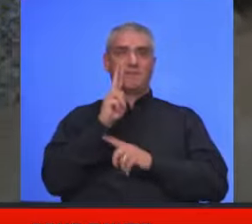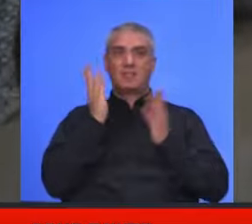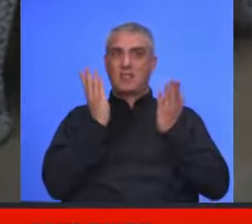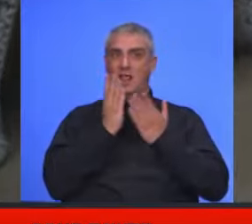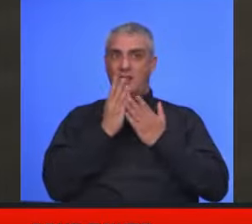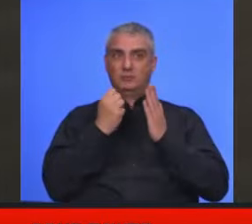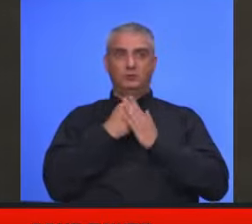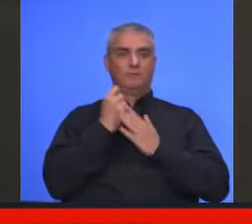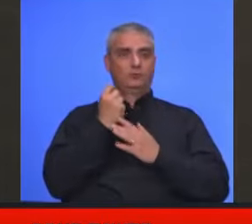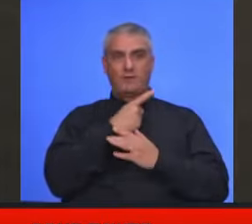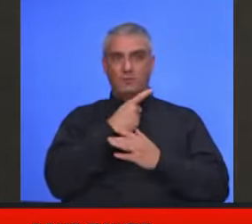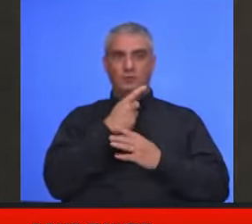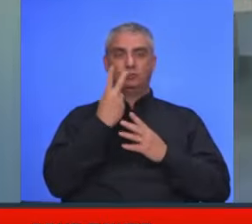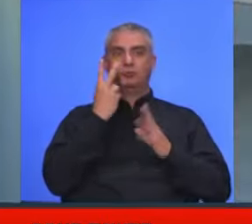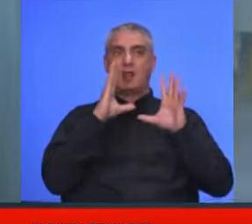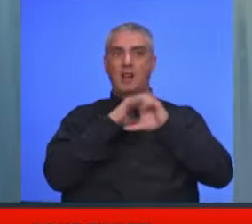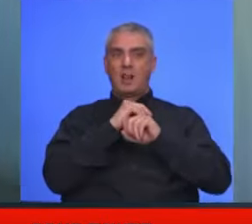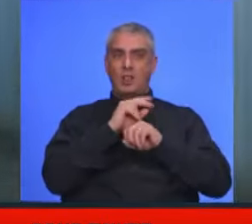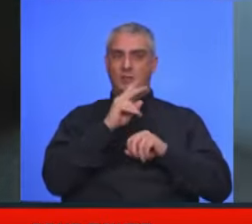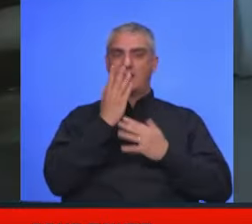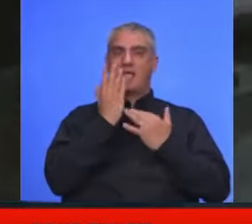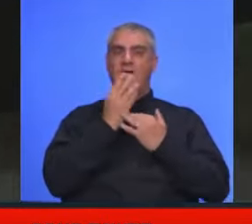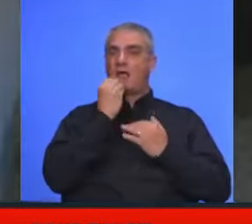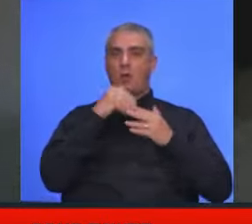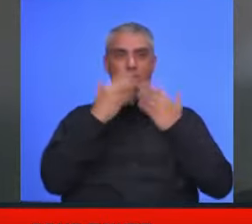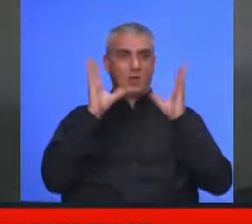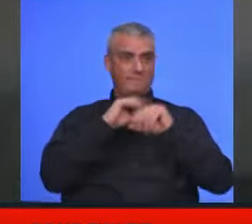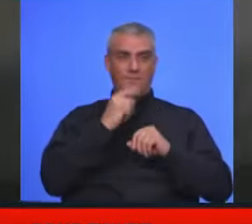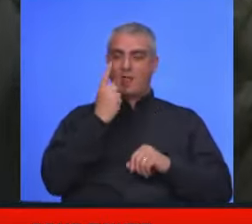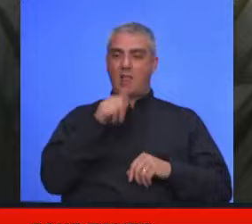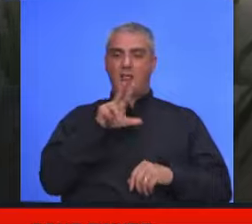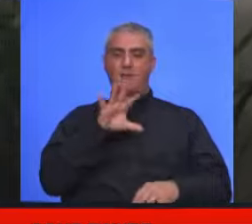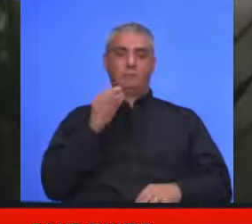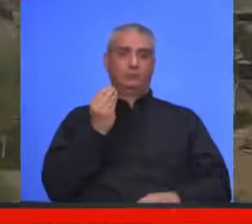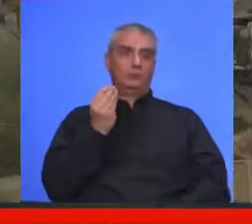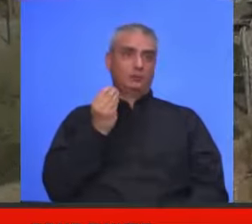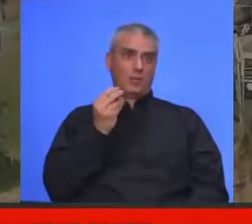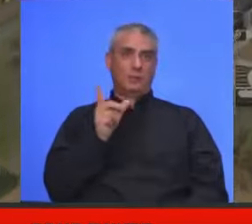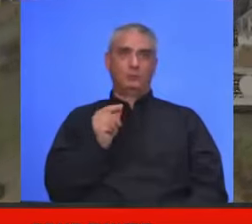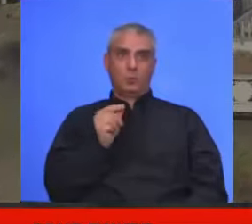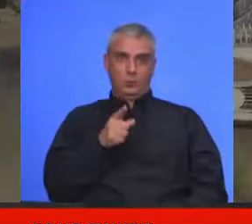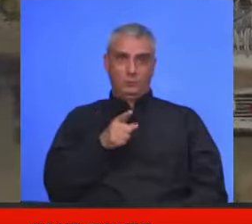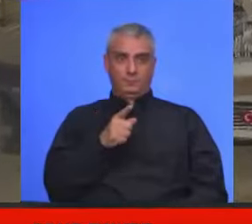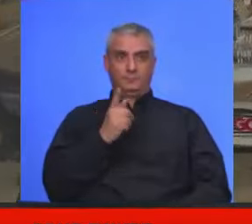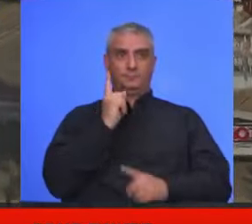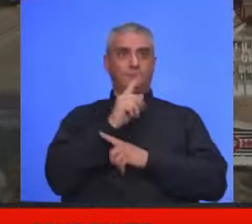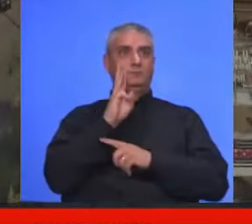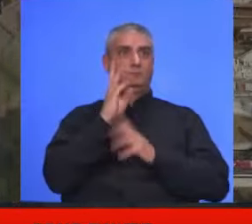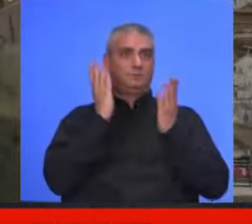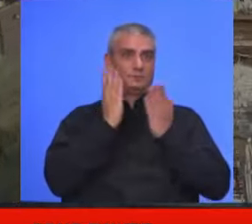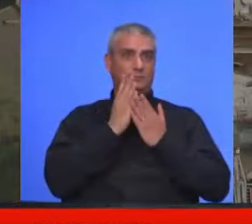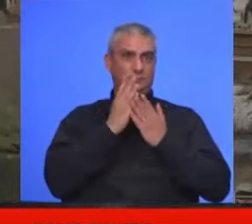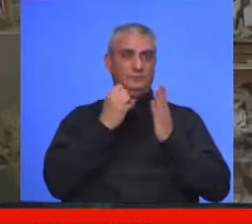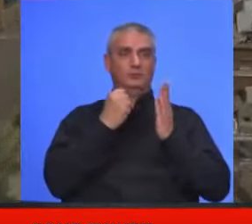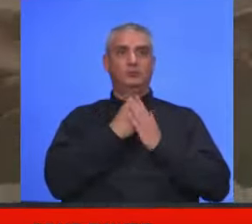סוף שבוע, חבילה של 2 לילות בחצי פנסיון, קצת יותר מ-1,500 שקלים לזוג. מלכת שווה באילת, סוף